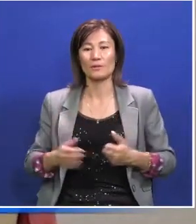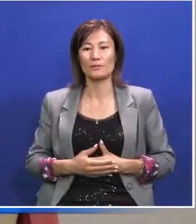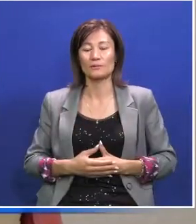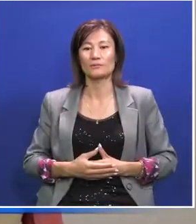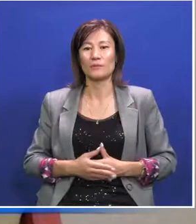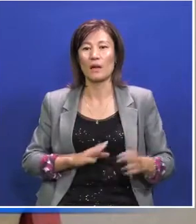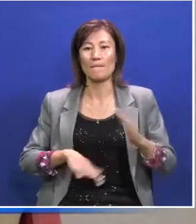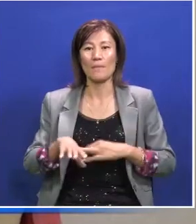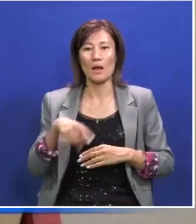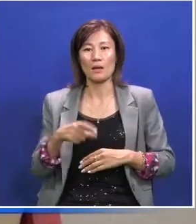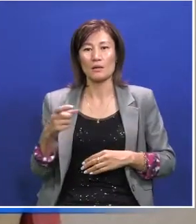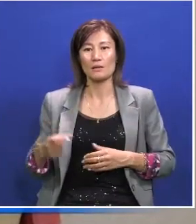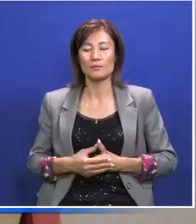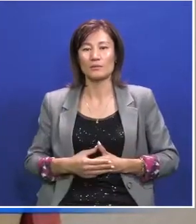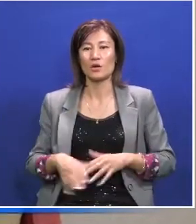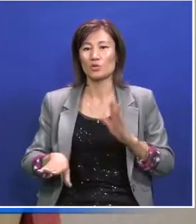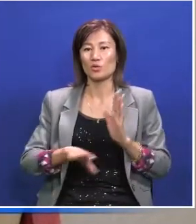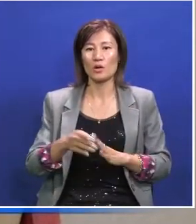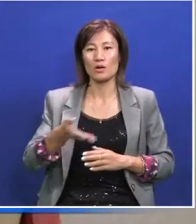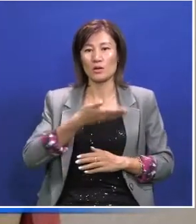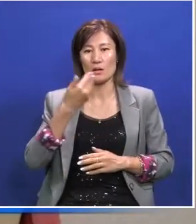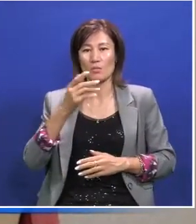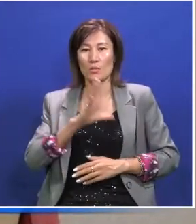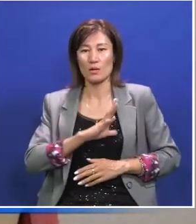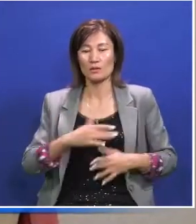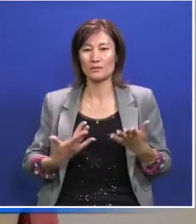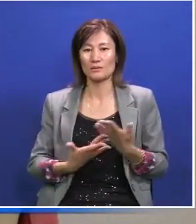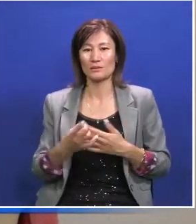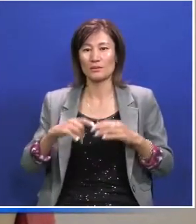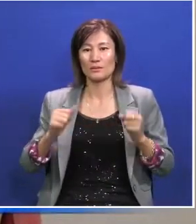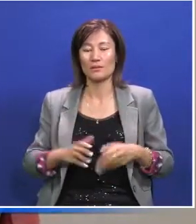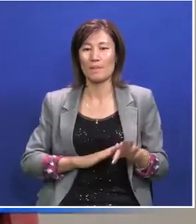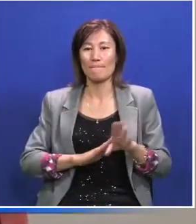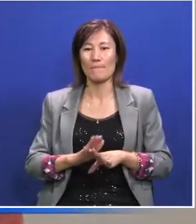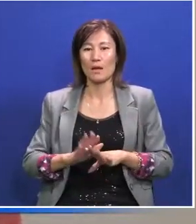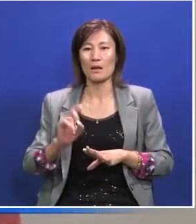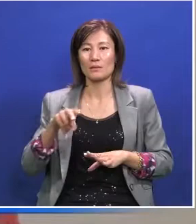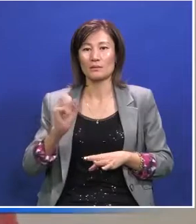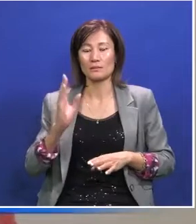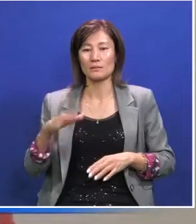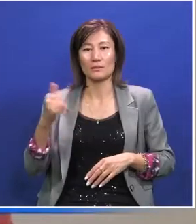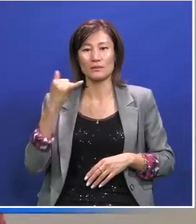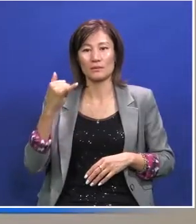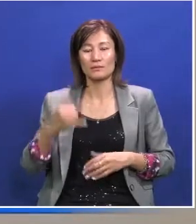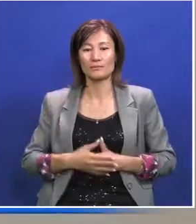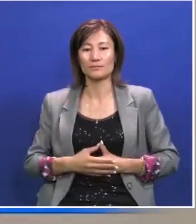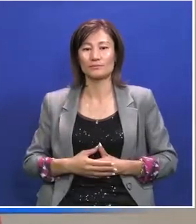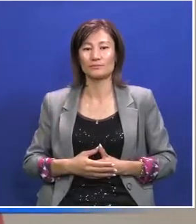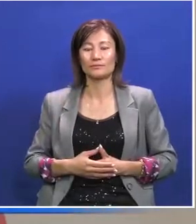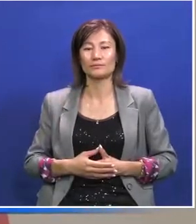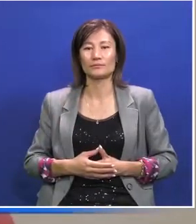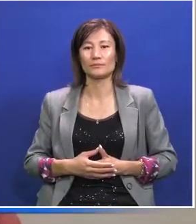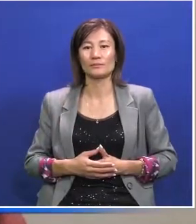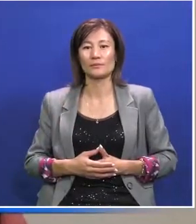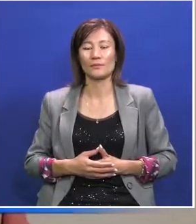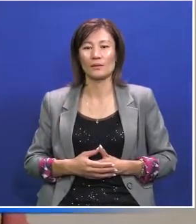адамдар, азаматтығы жоқ адамдар болса да жаңағы біз оны санақтан аламыз. Азаматтық құқық беруге мүмкіндік туады бұл